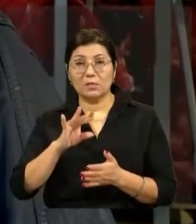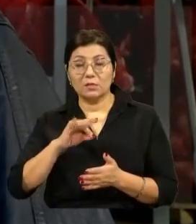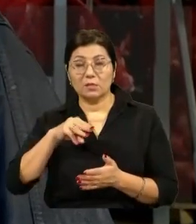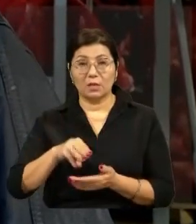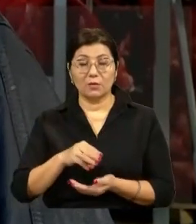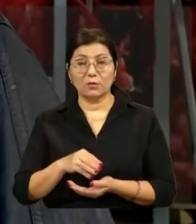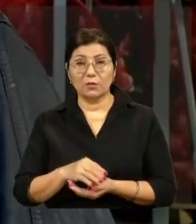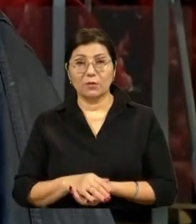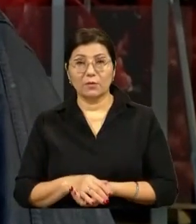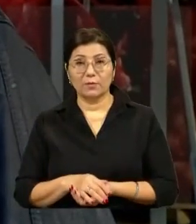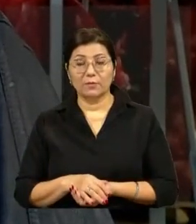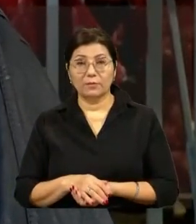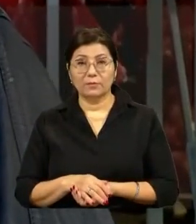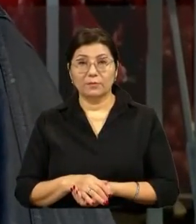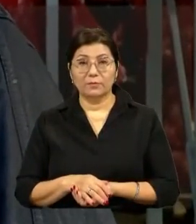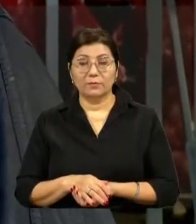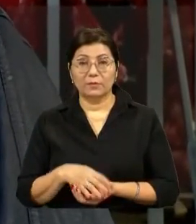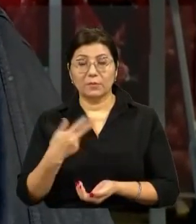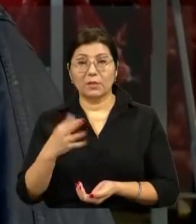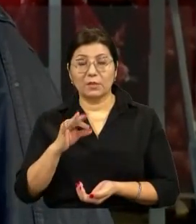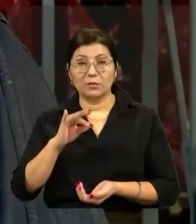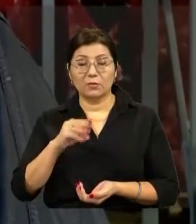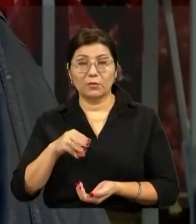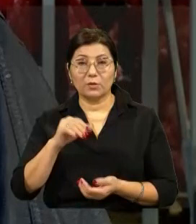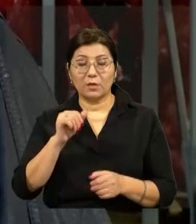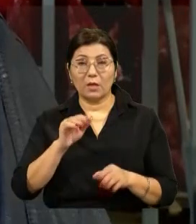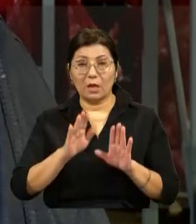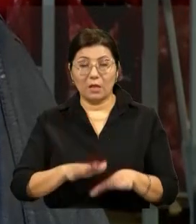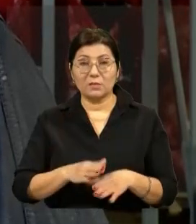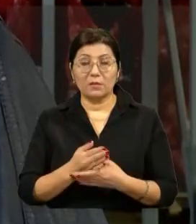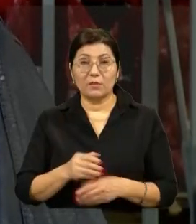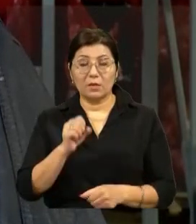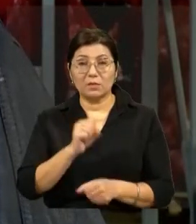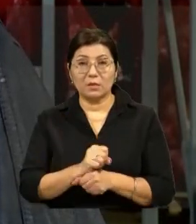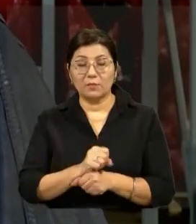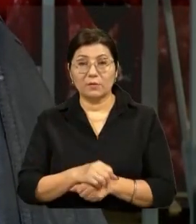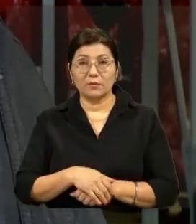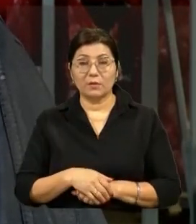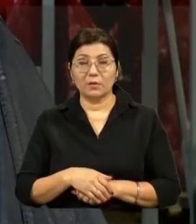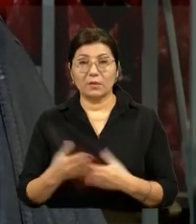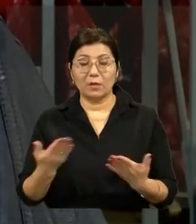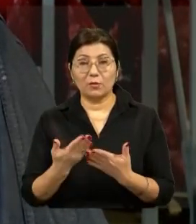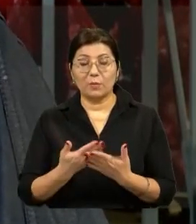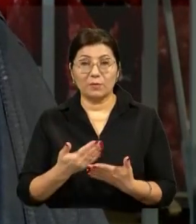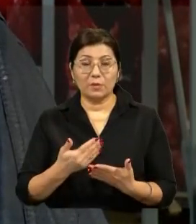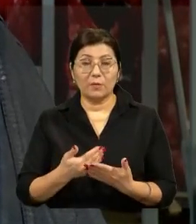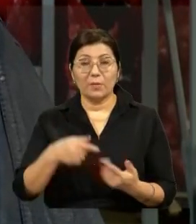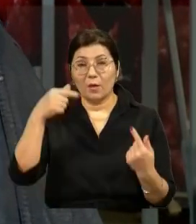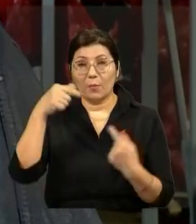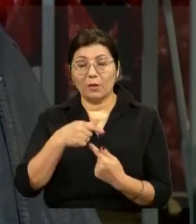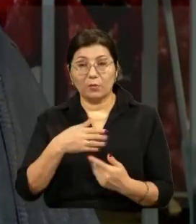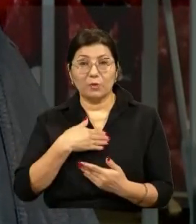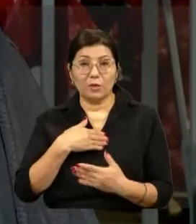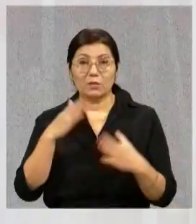Коломбо. Пока 3 сорта оставили, остановились на них, которые более как к нашему климату дали более